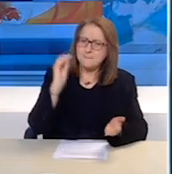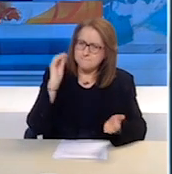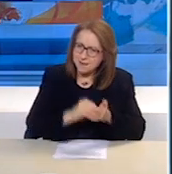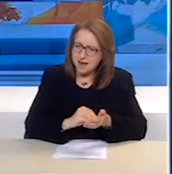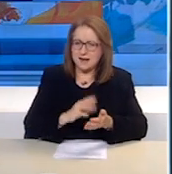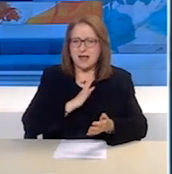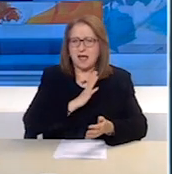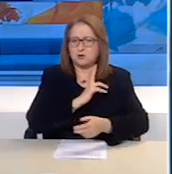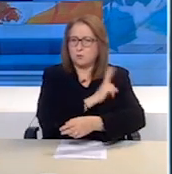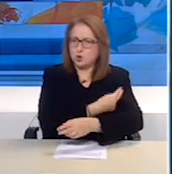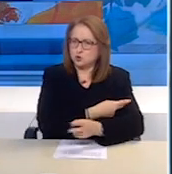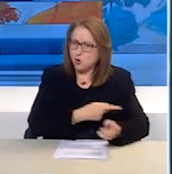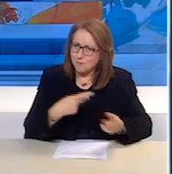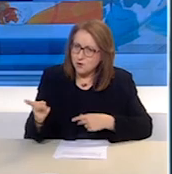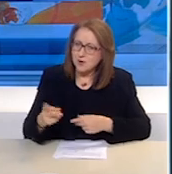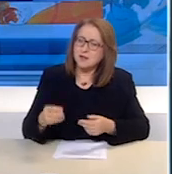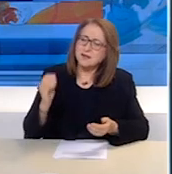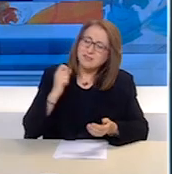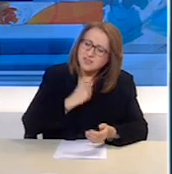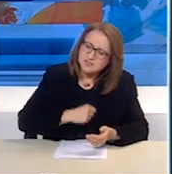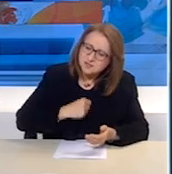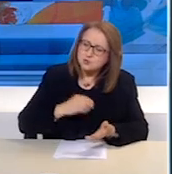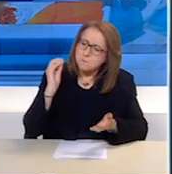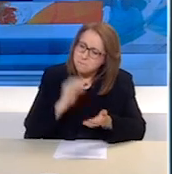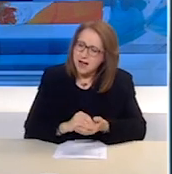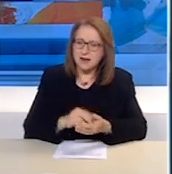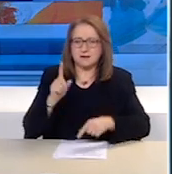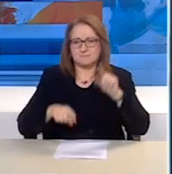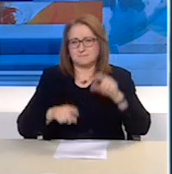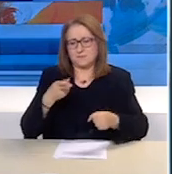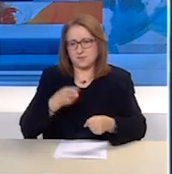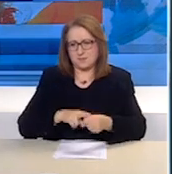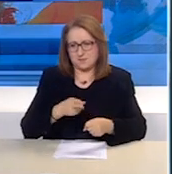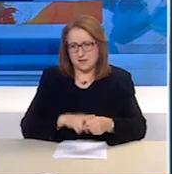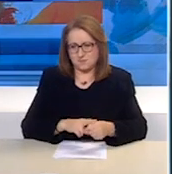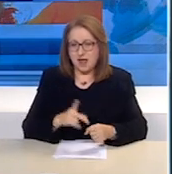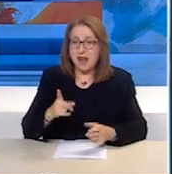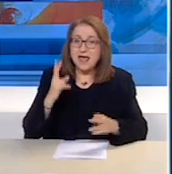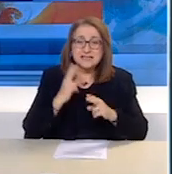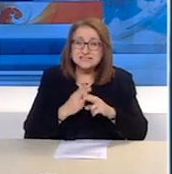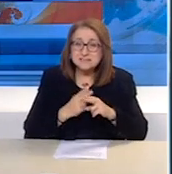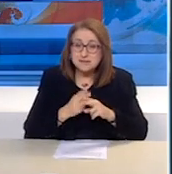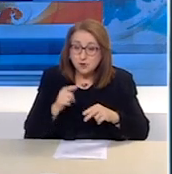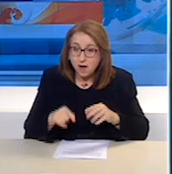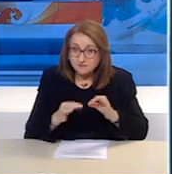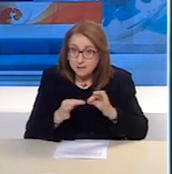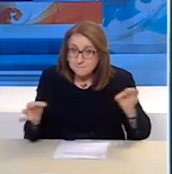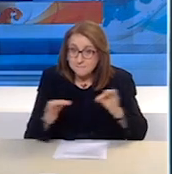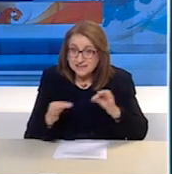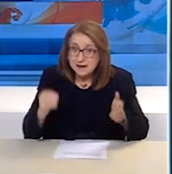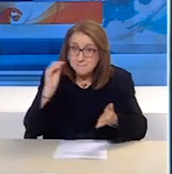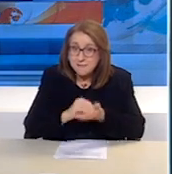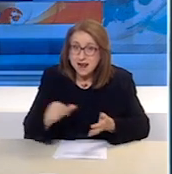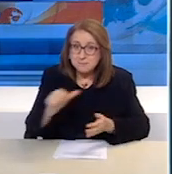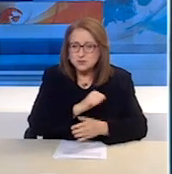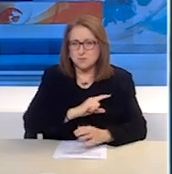τους. Πιθανόν να χρειαστεί, αναλόγως των δεδομένων, μέτρα που έρουμε τώρα να τα ξαναπάρουμε στη συνέχεια. Ζούμε πρωτόγνωρες καταστάσεις και